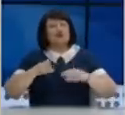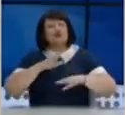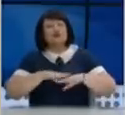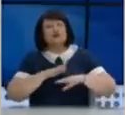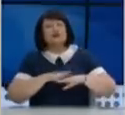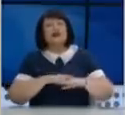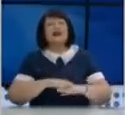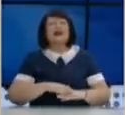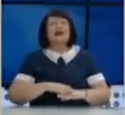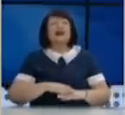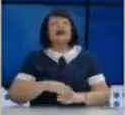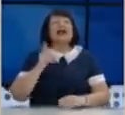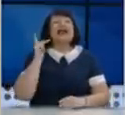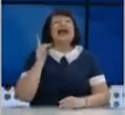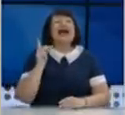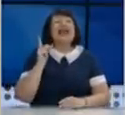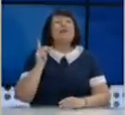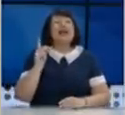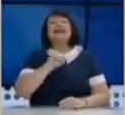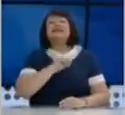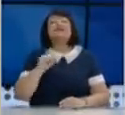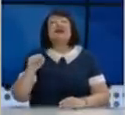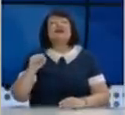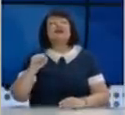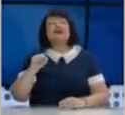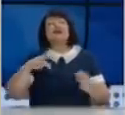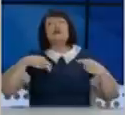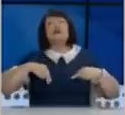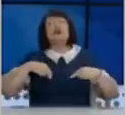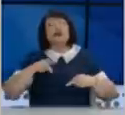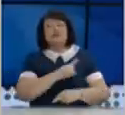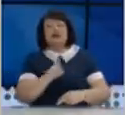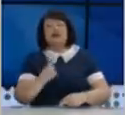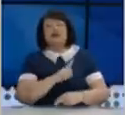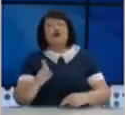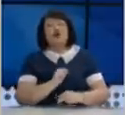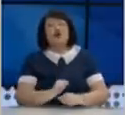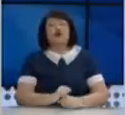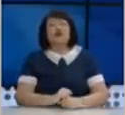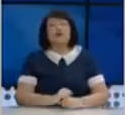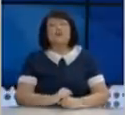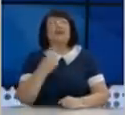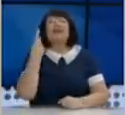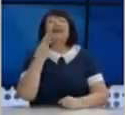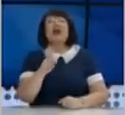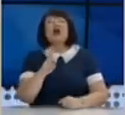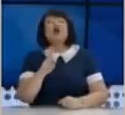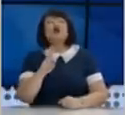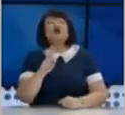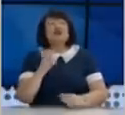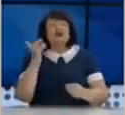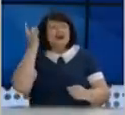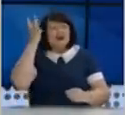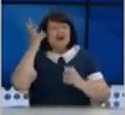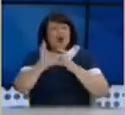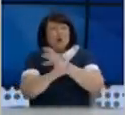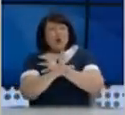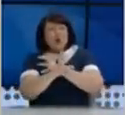κύριο Καραμαλή και τον κύριο Σπίρτζη. Για την επέλαση των 200 νεοναζί, χούλιγκαν, που παρά